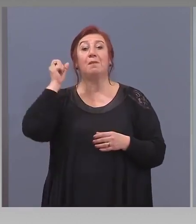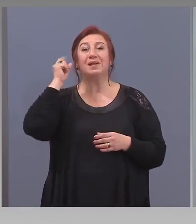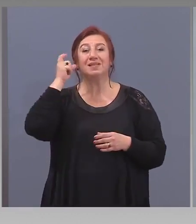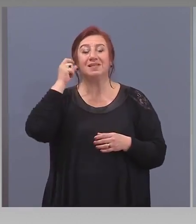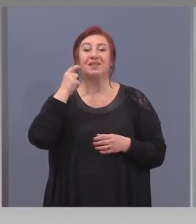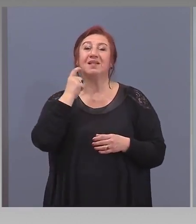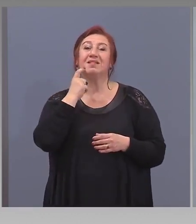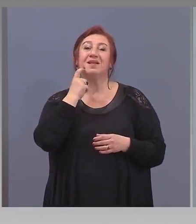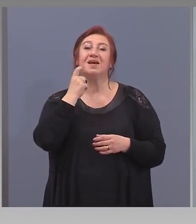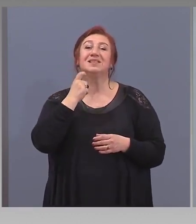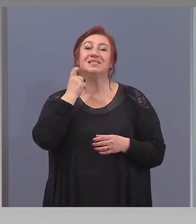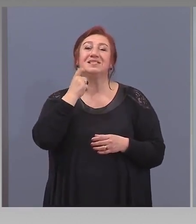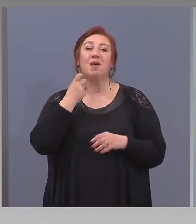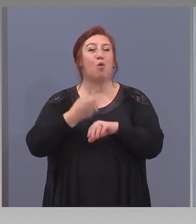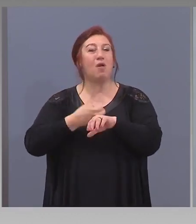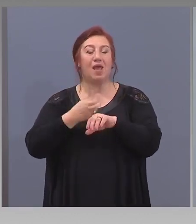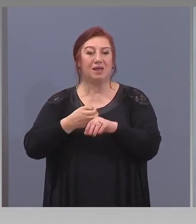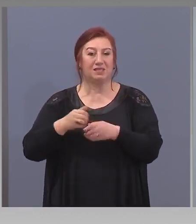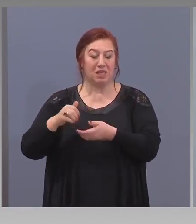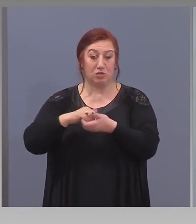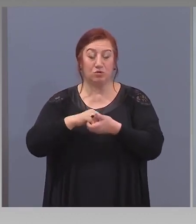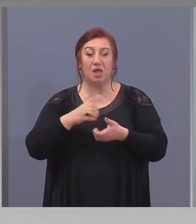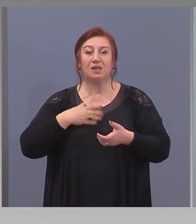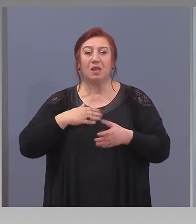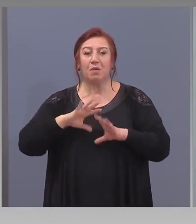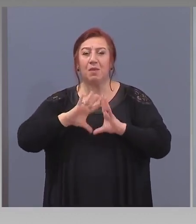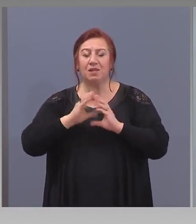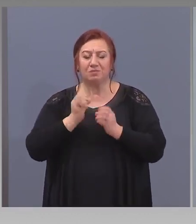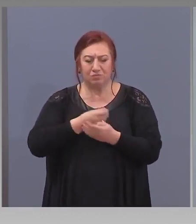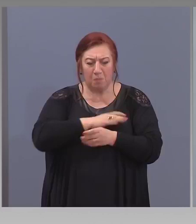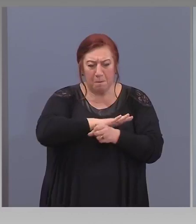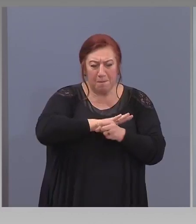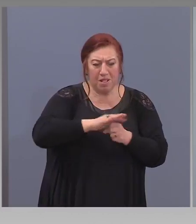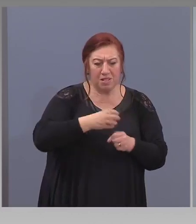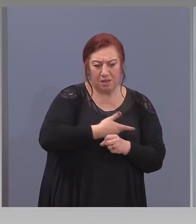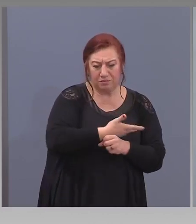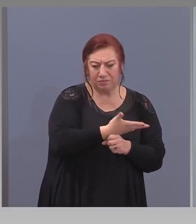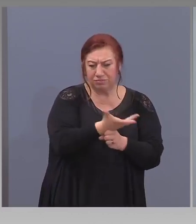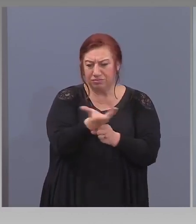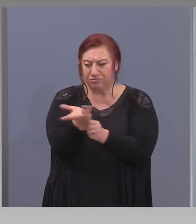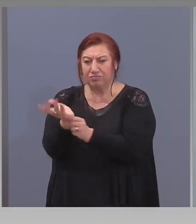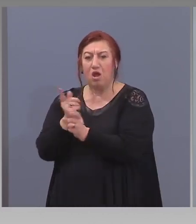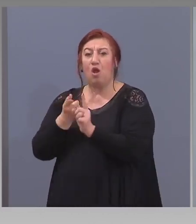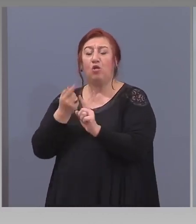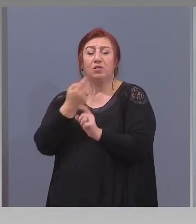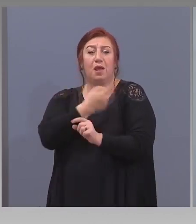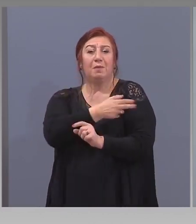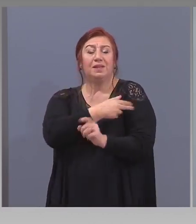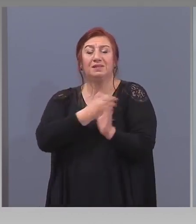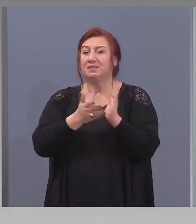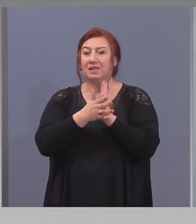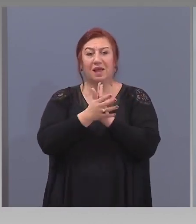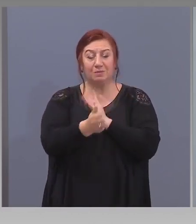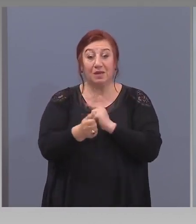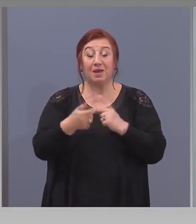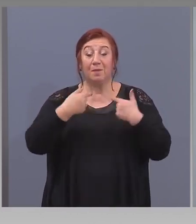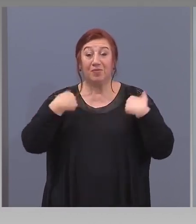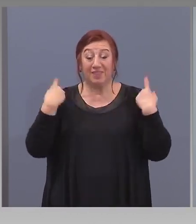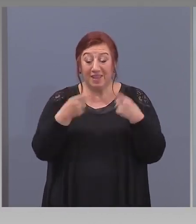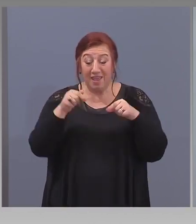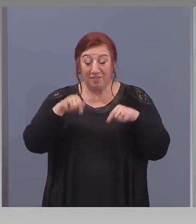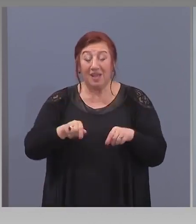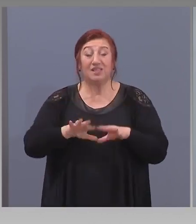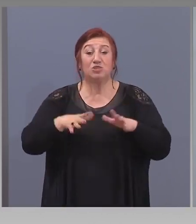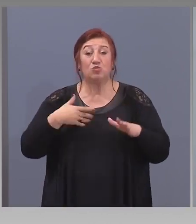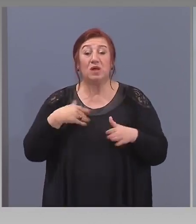имаме цялата палитра от медицински специалисти, защото ние в тази ситуация се ръководиме